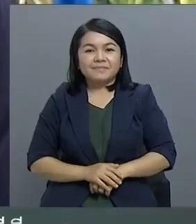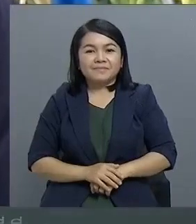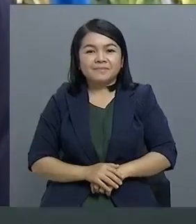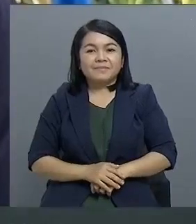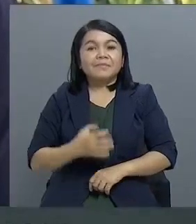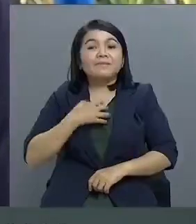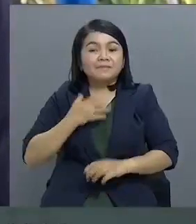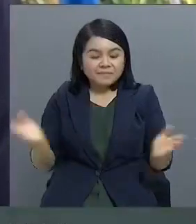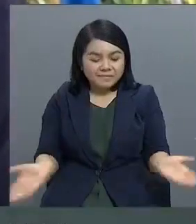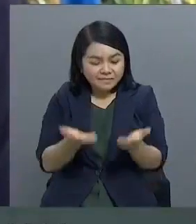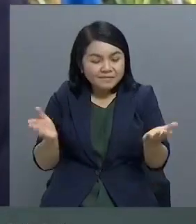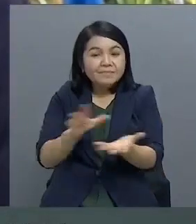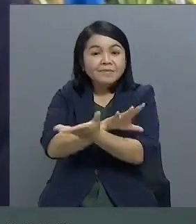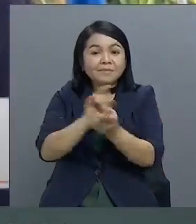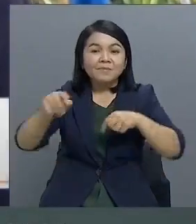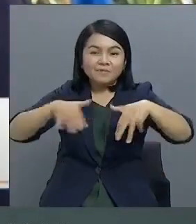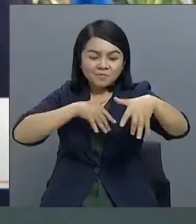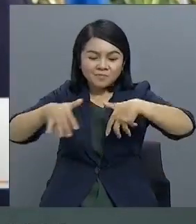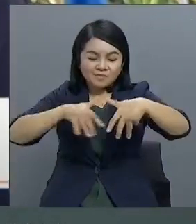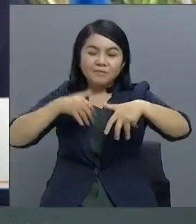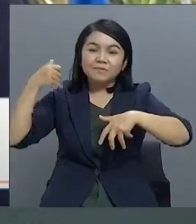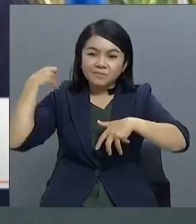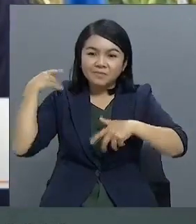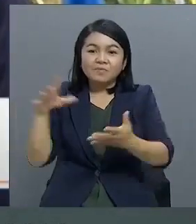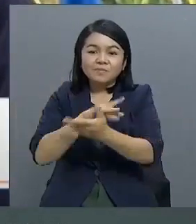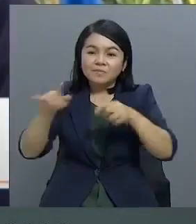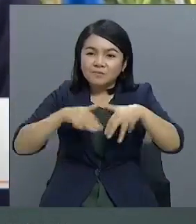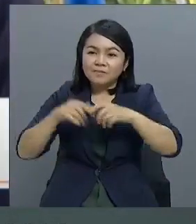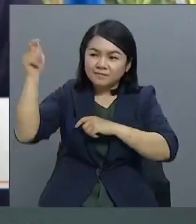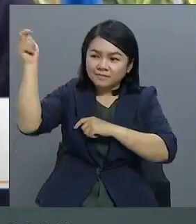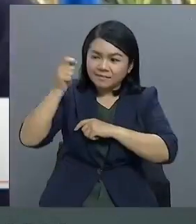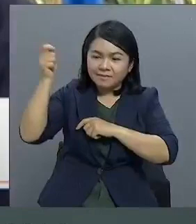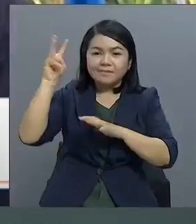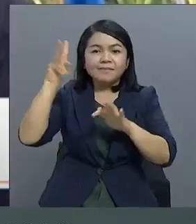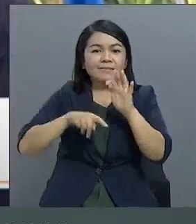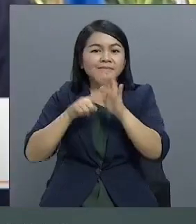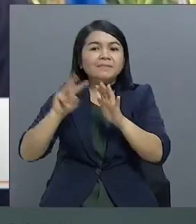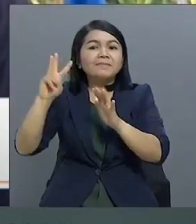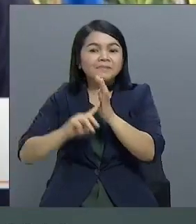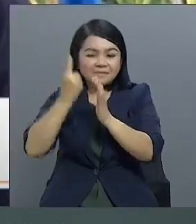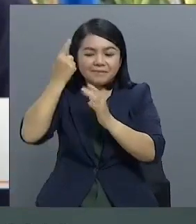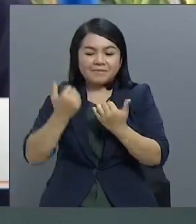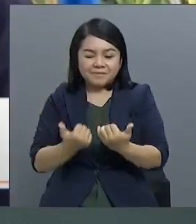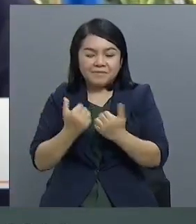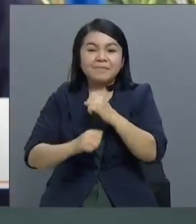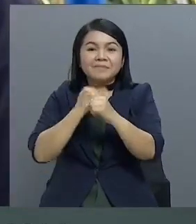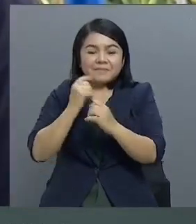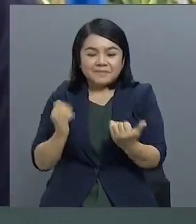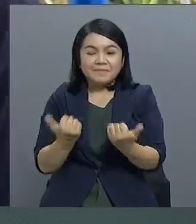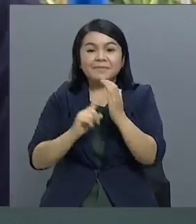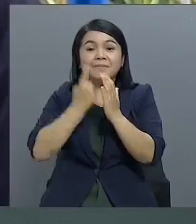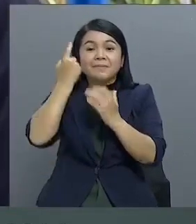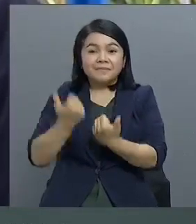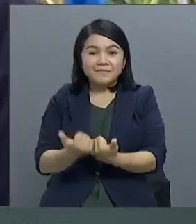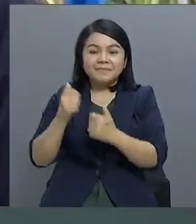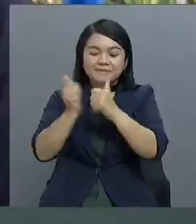วัฒนธรรมการละเล่นปืนบ้านกับว้าวนี่เลยครับปีนี้เป็นการเริ่มต้นกับปีนี้เริ่มต้นปีเด็ก